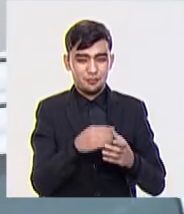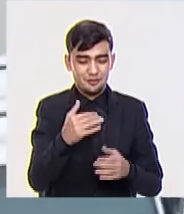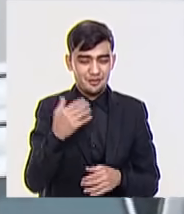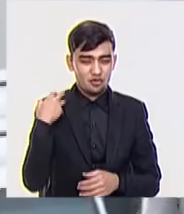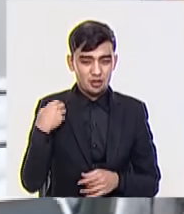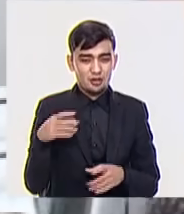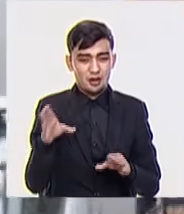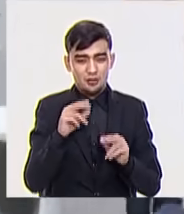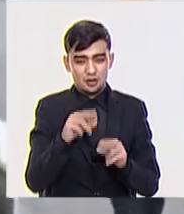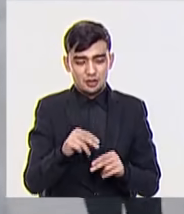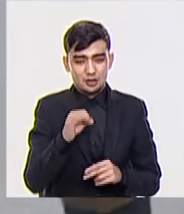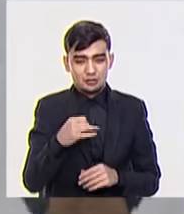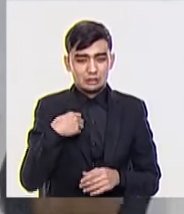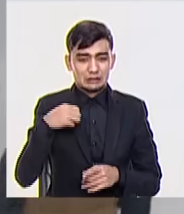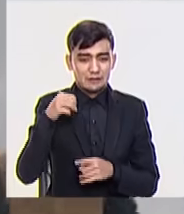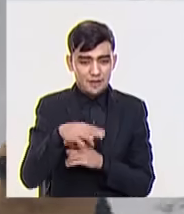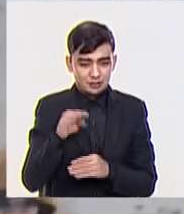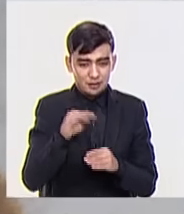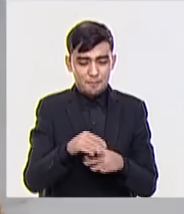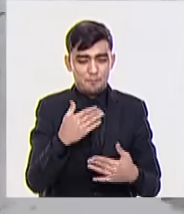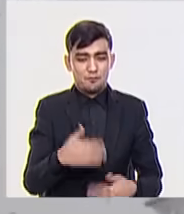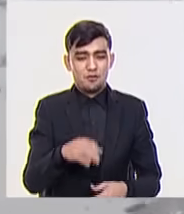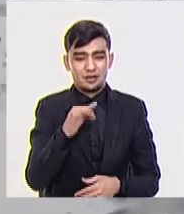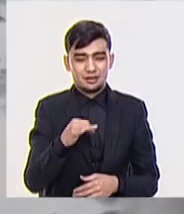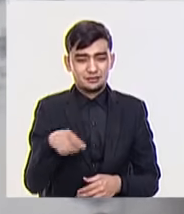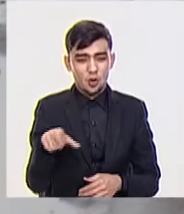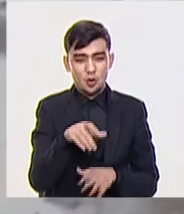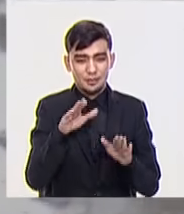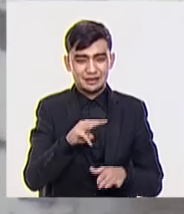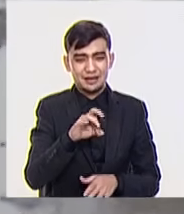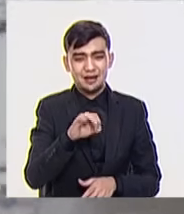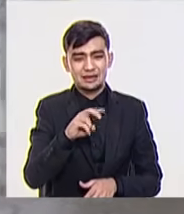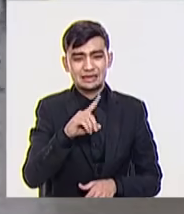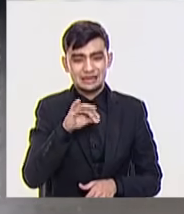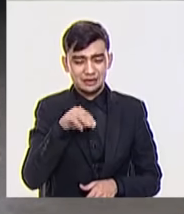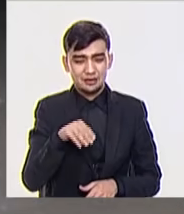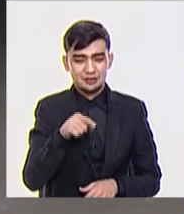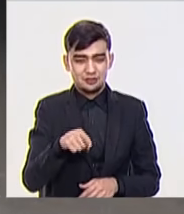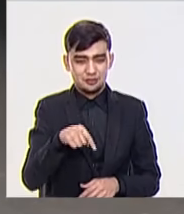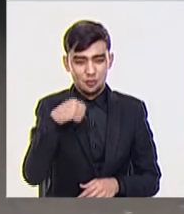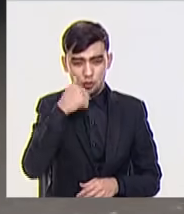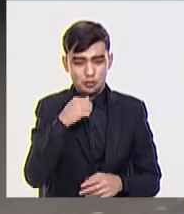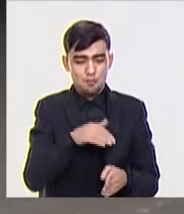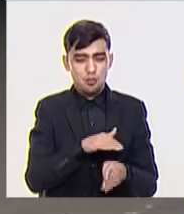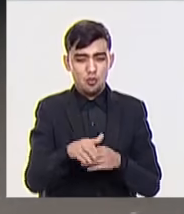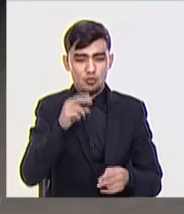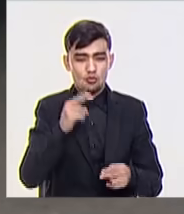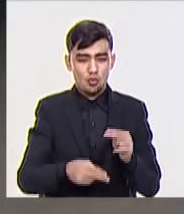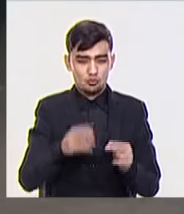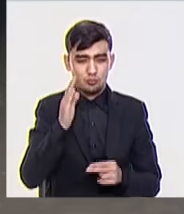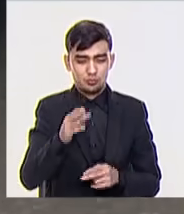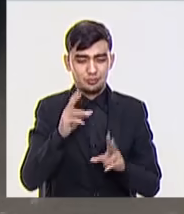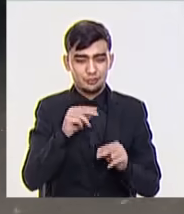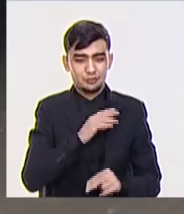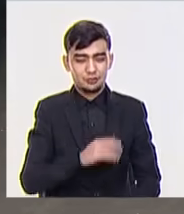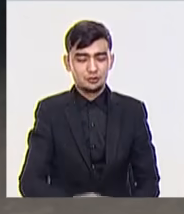жолдың жиегіне жарық орнаттық дейді. Ал транзиттік трассадағы таға тектес эстакада осы жылы толық аяқталып бітеді деп отыр.